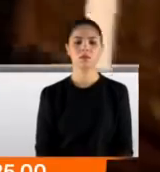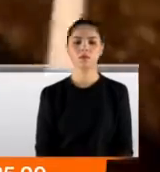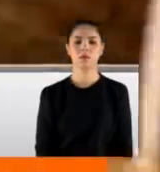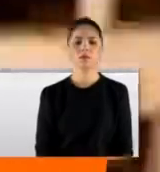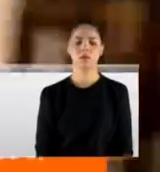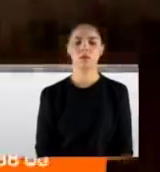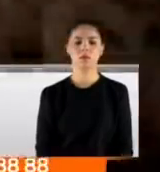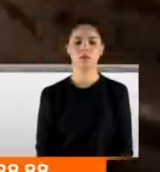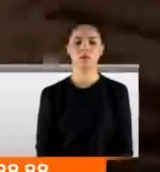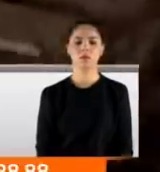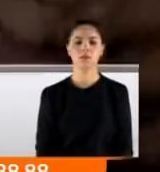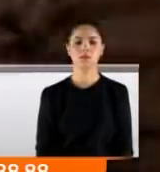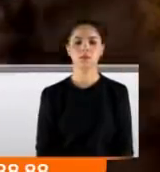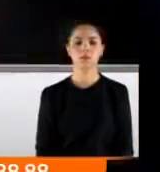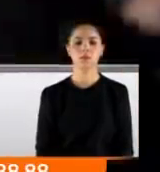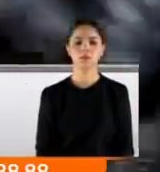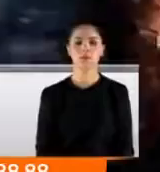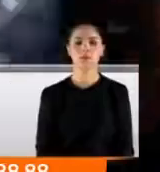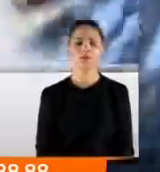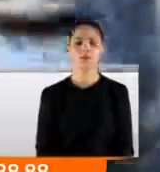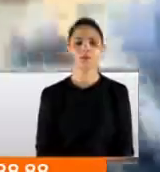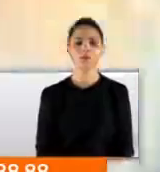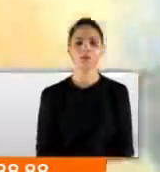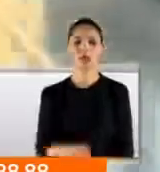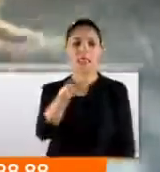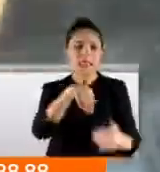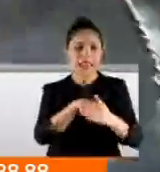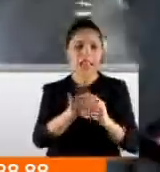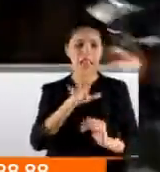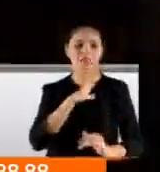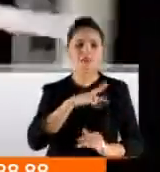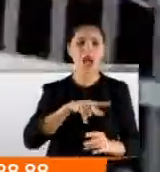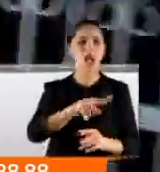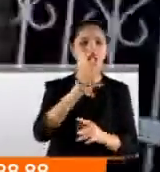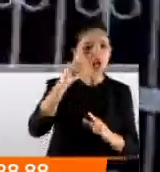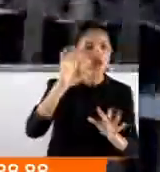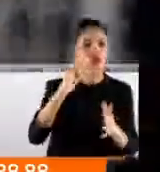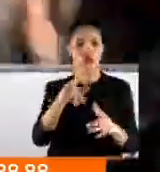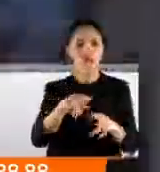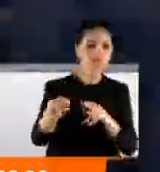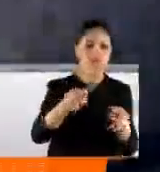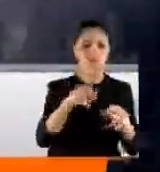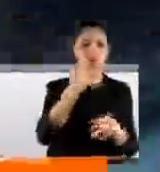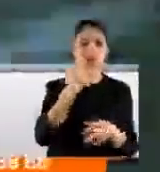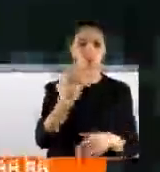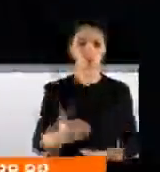belirtmek isterim ki iki kapıda da kameralar bekliyor. Köşe bucak saklandılar, yollarını şaşırdılar.